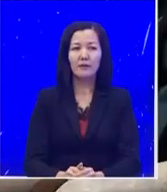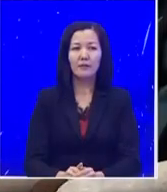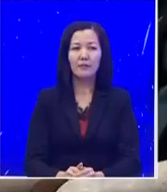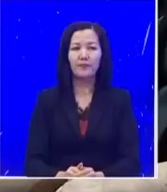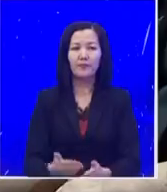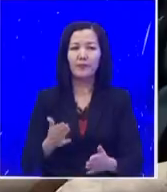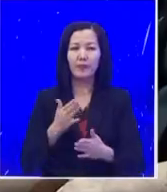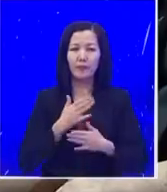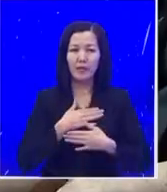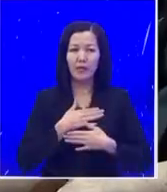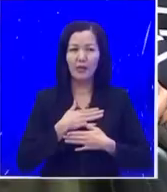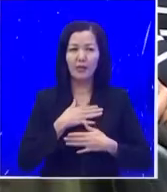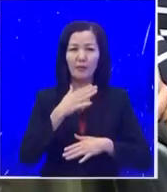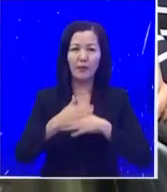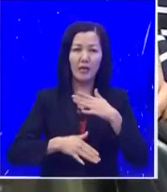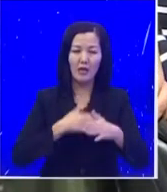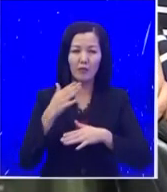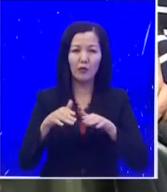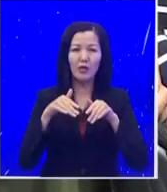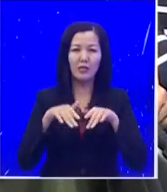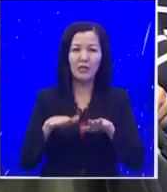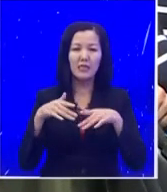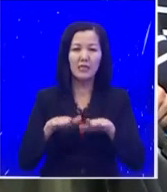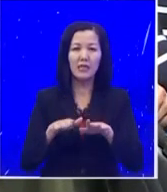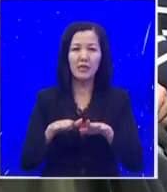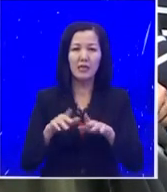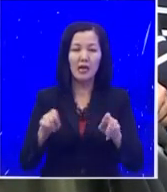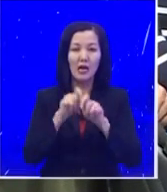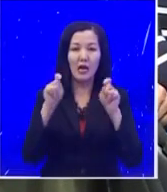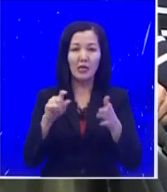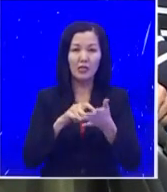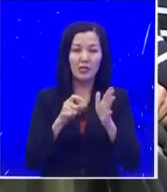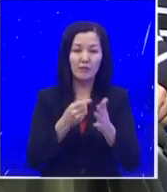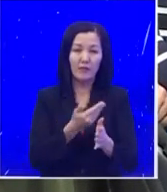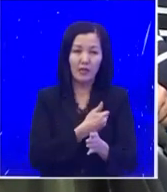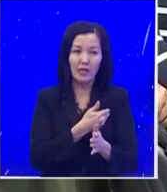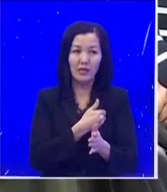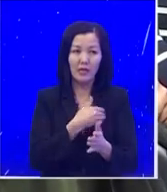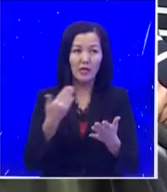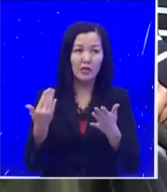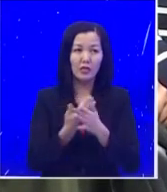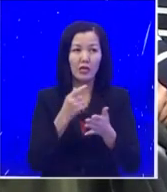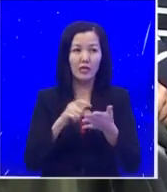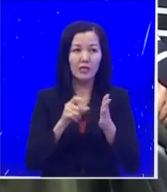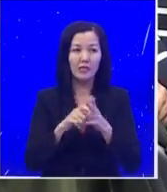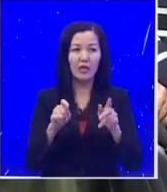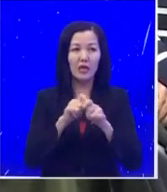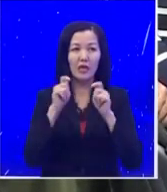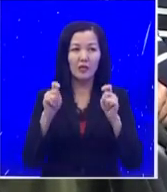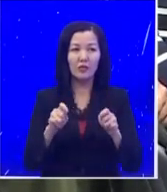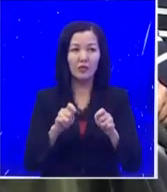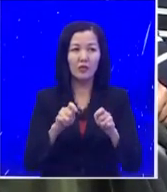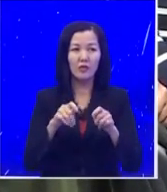Сондықтан біз осы қалбаған қаласынан, қалбат облысынан дәңірді цех қаштап қарды отырып, кекістей